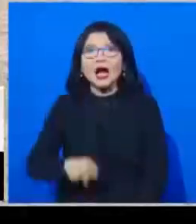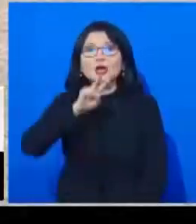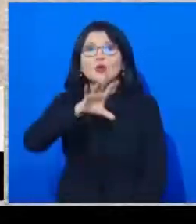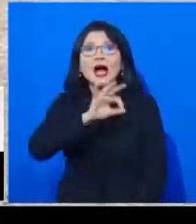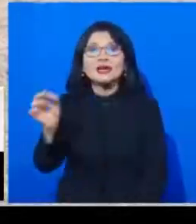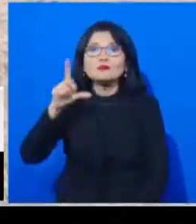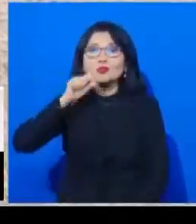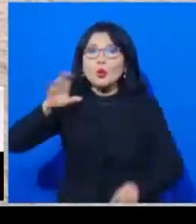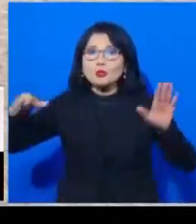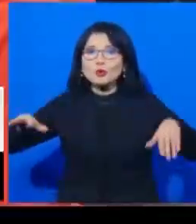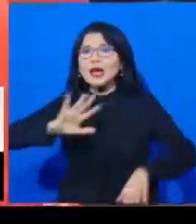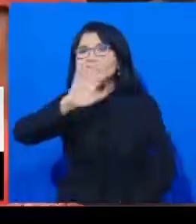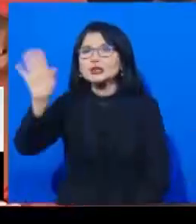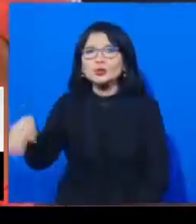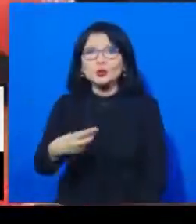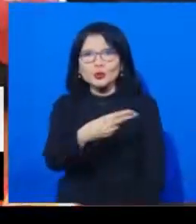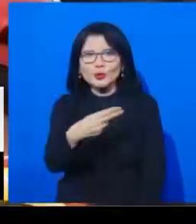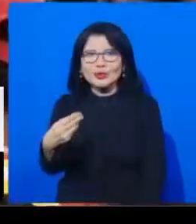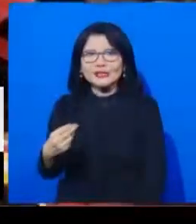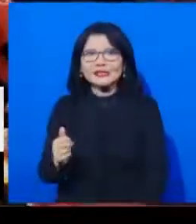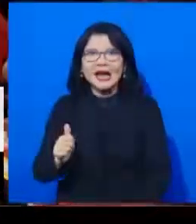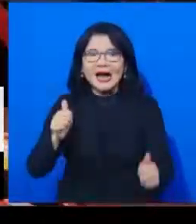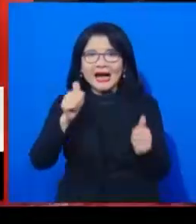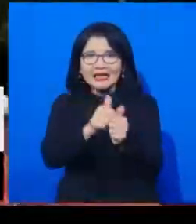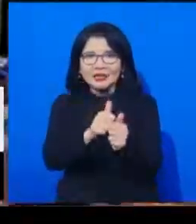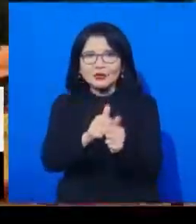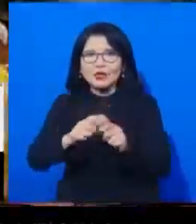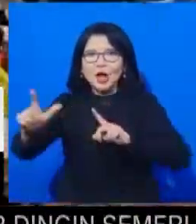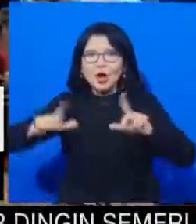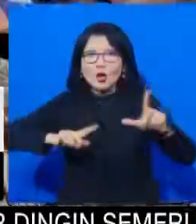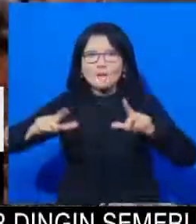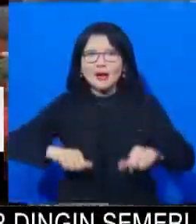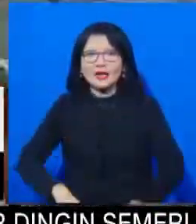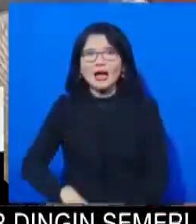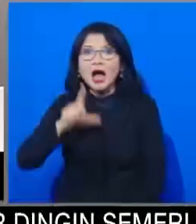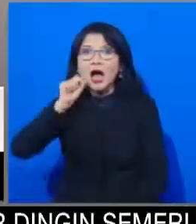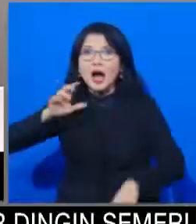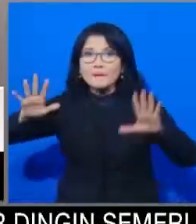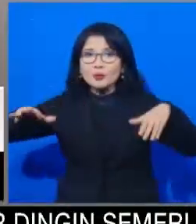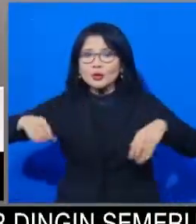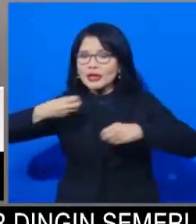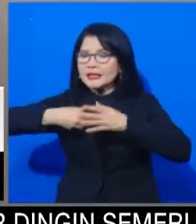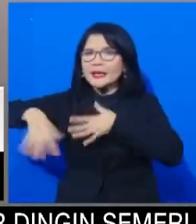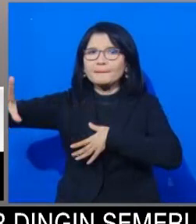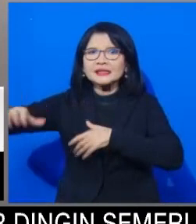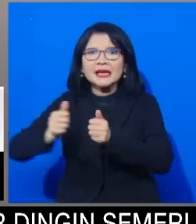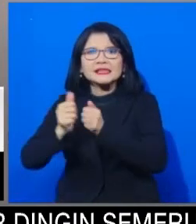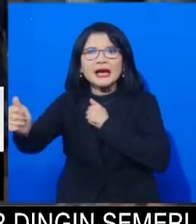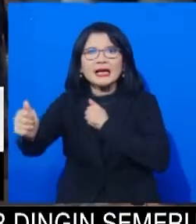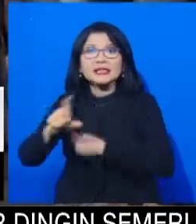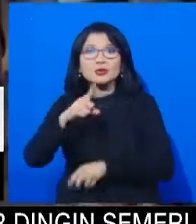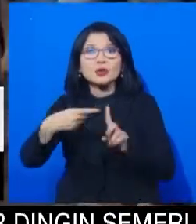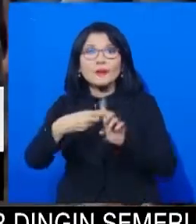burung merpati dari seluruh Indonesia mengikuti kontes merpati tinggi. Burung-burung merpati ini dilepas dari jarak 1 km